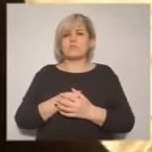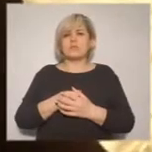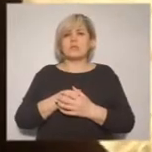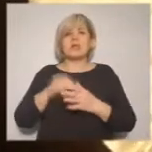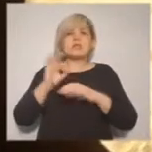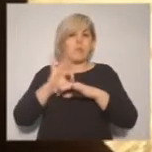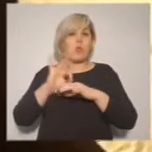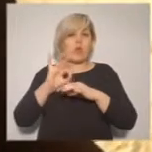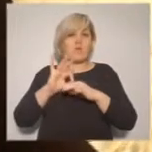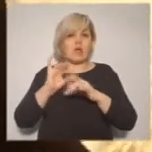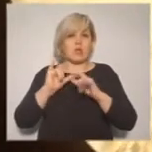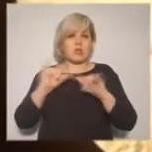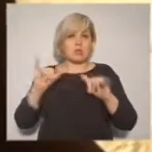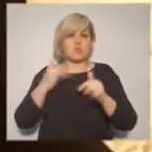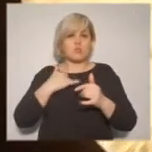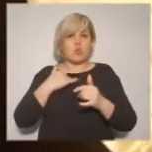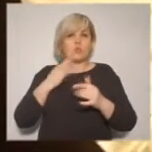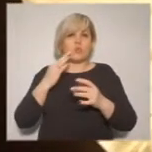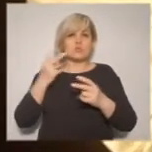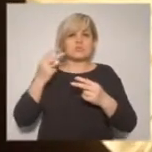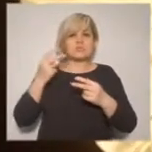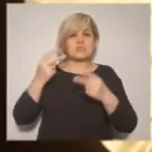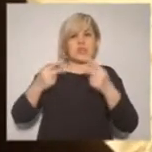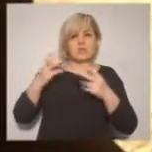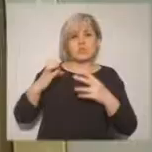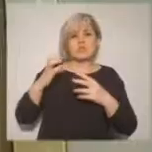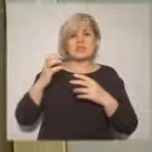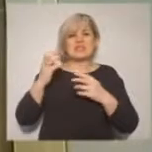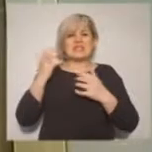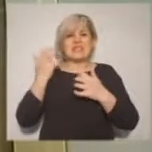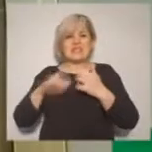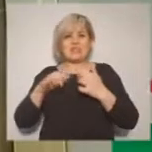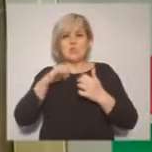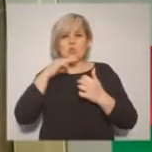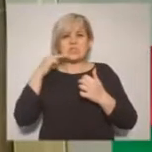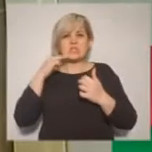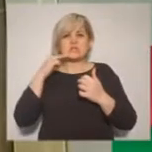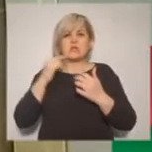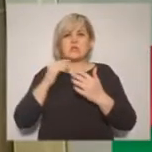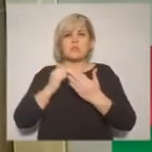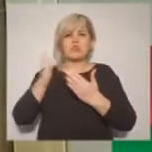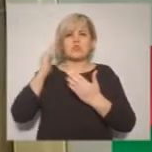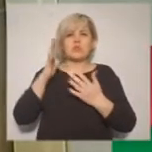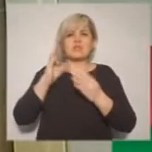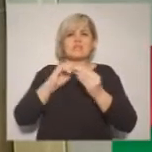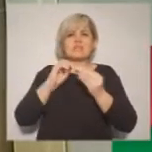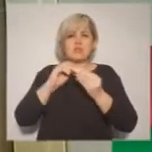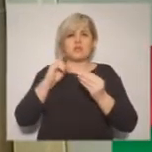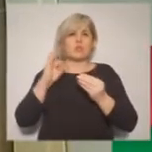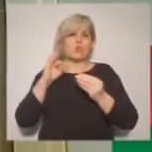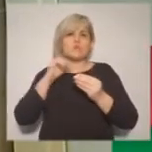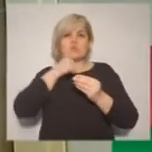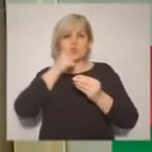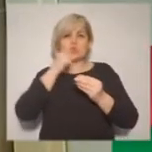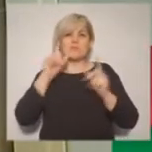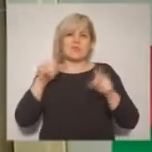нас в сравнении именно со среднероссийскими данными, она превышает в десятки, а по взрослым она иногда и в сотни раз